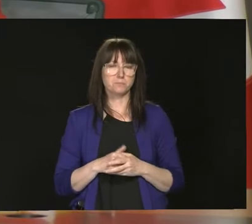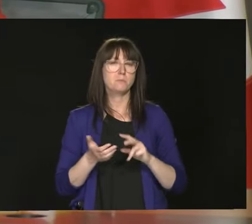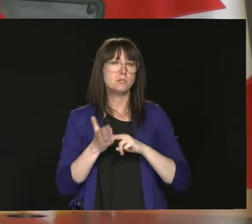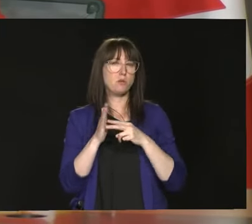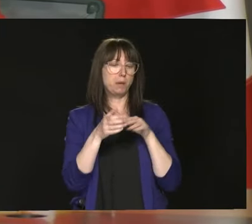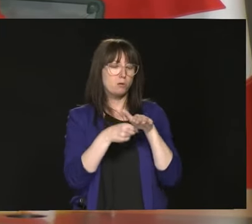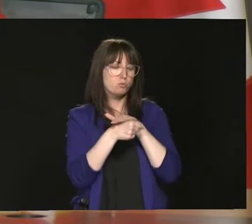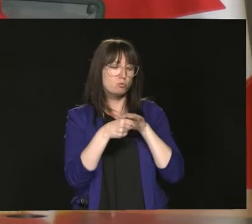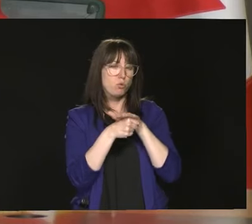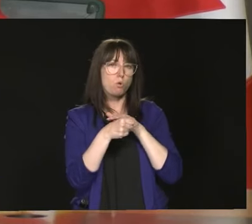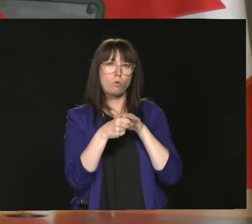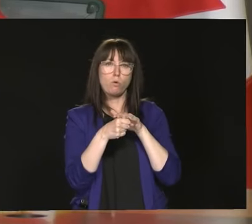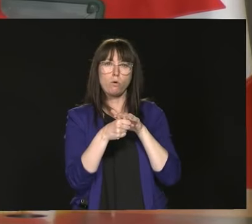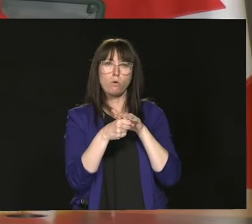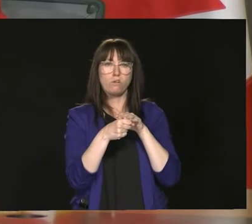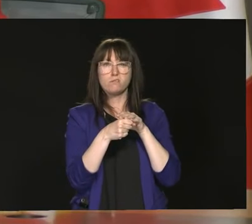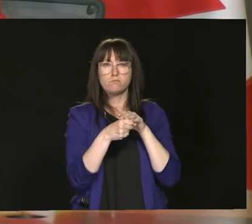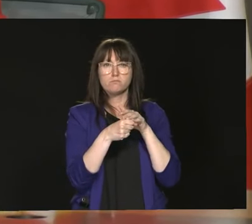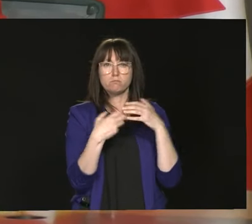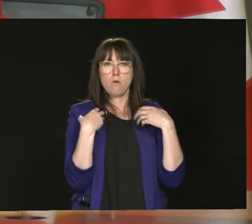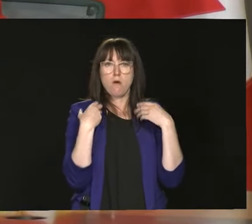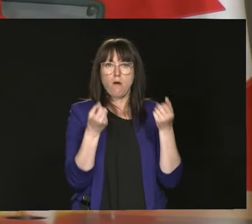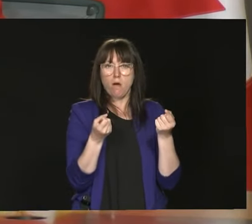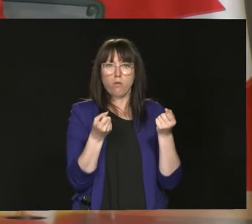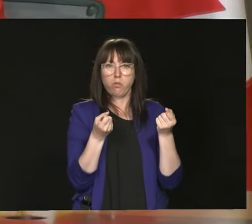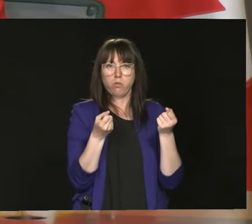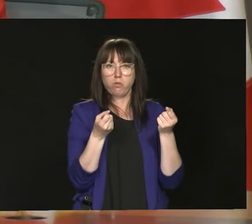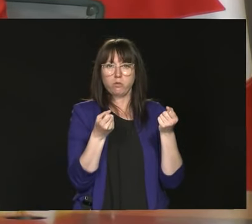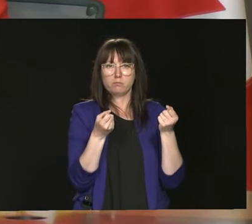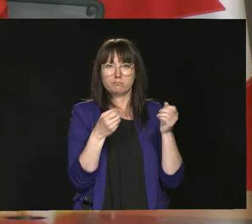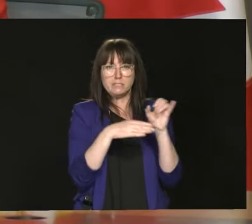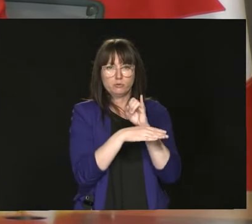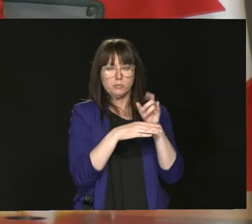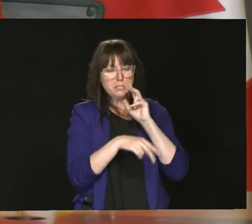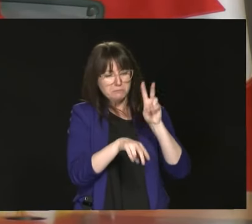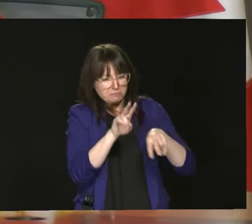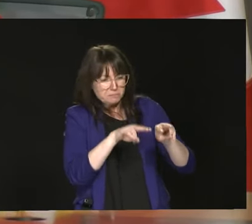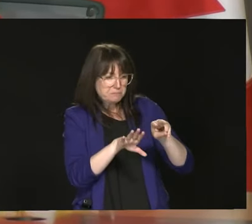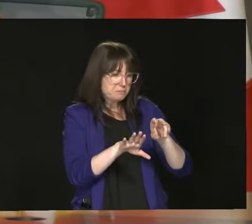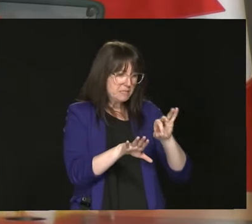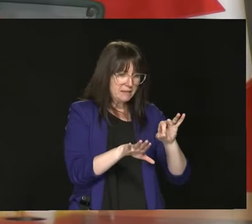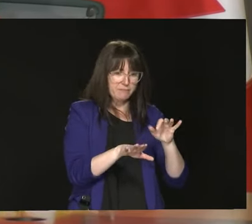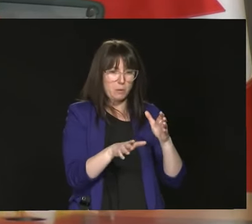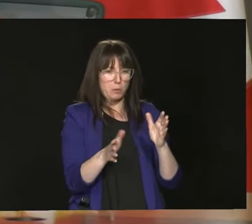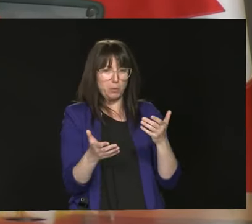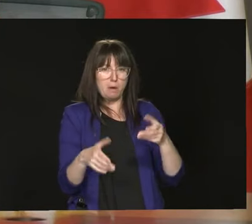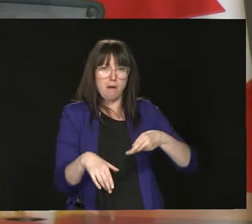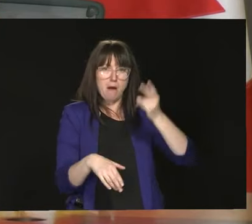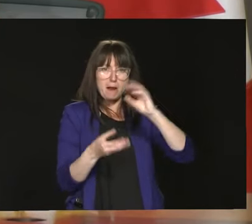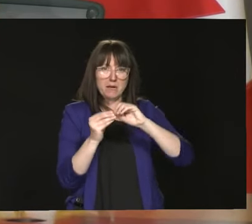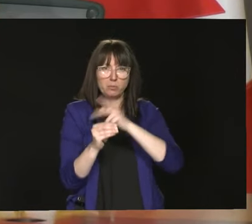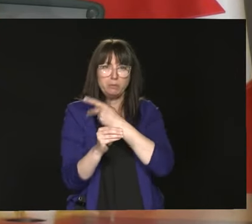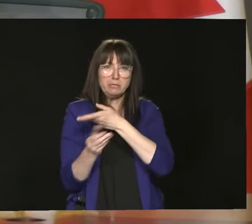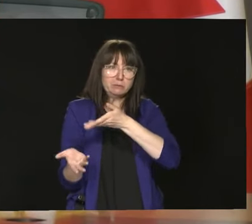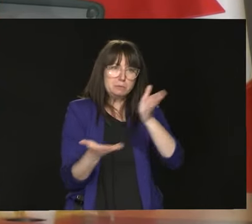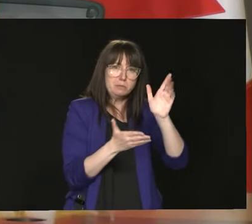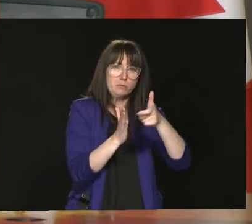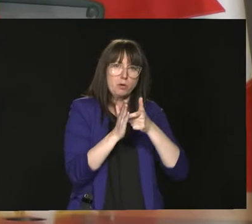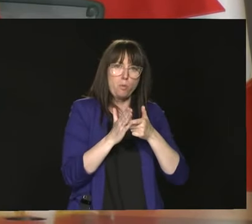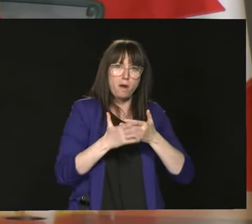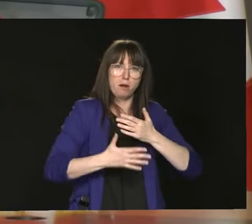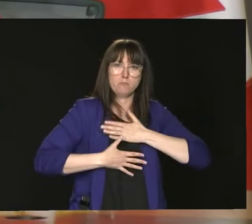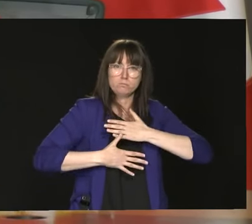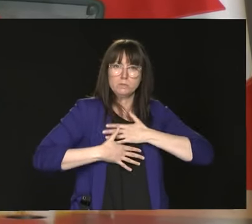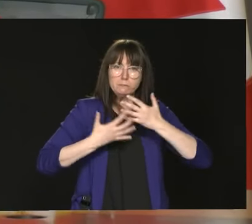de patients au besoin. While we certainly hope this surge capacity will not be needed, we are